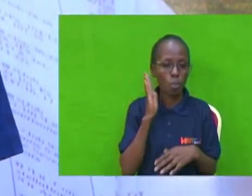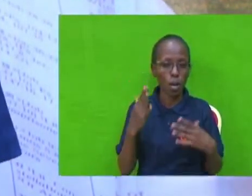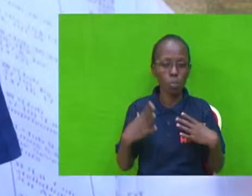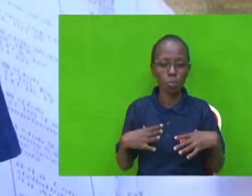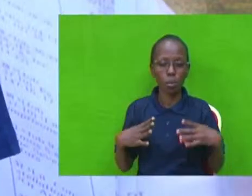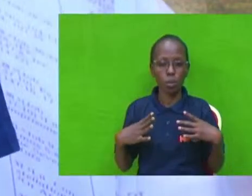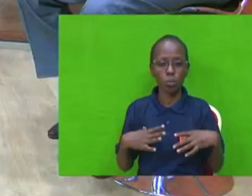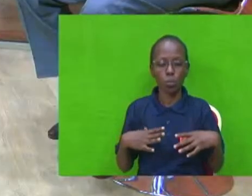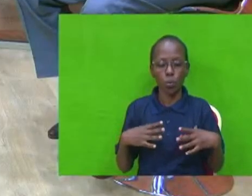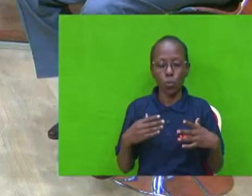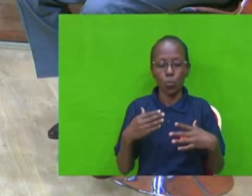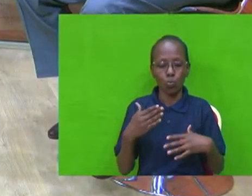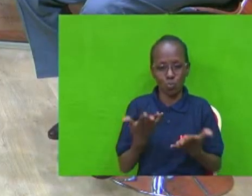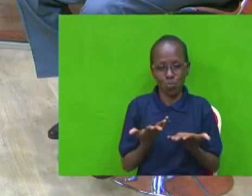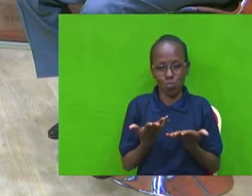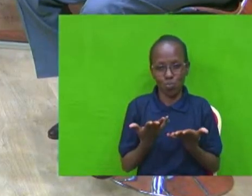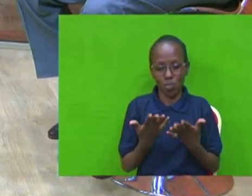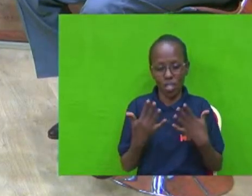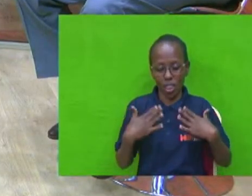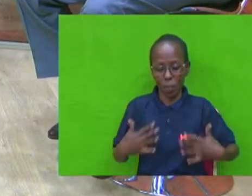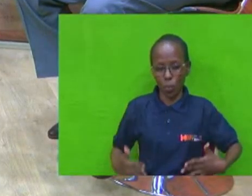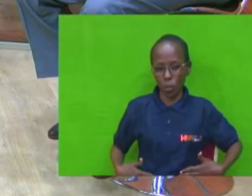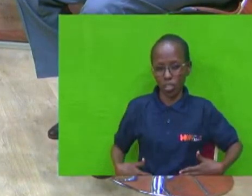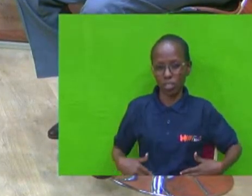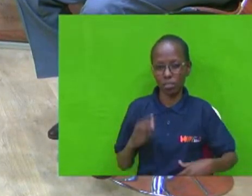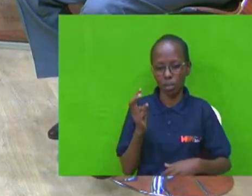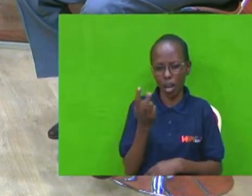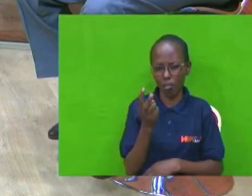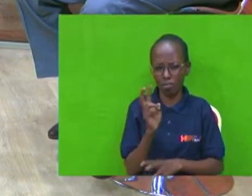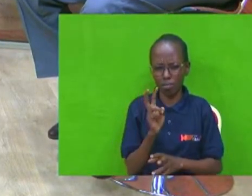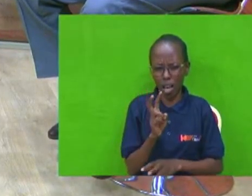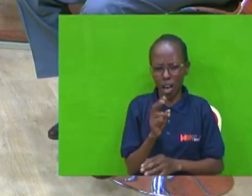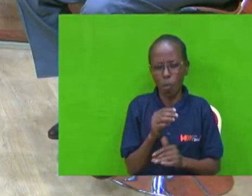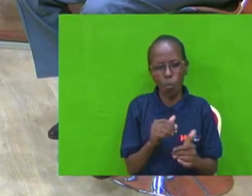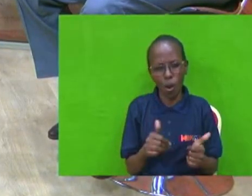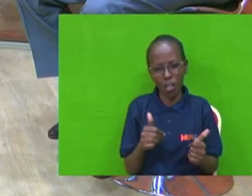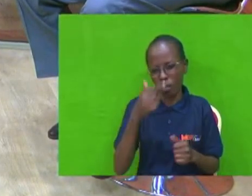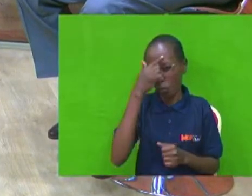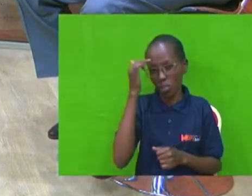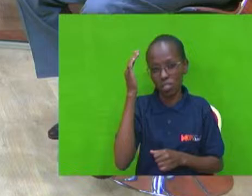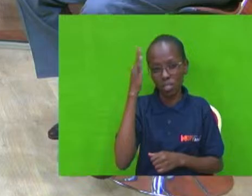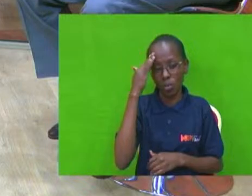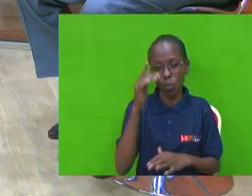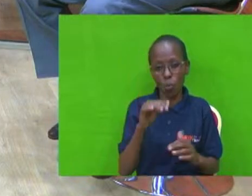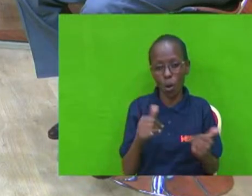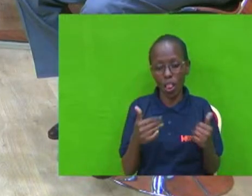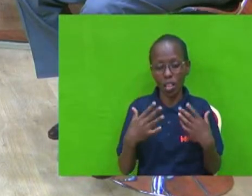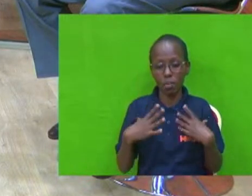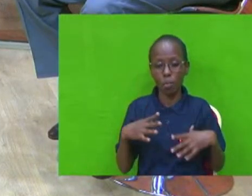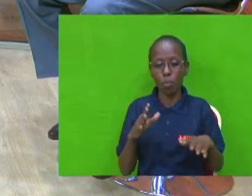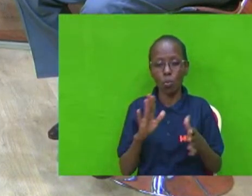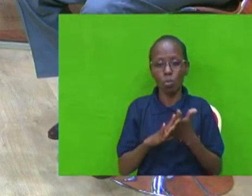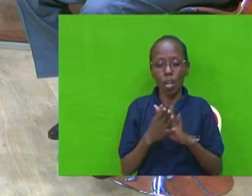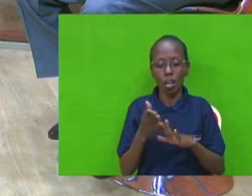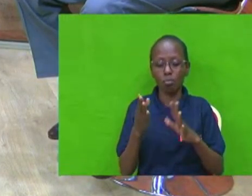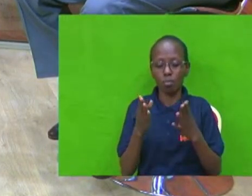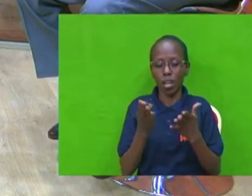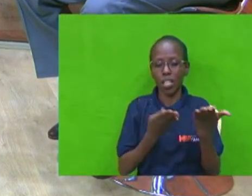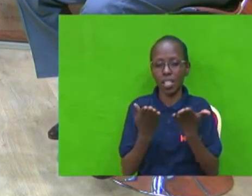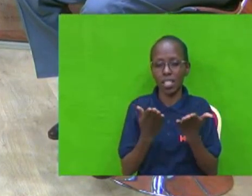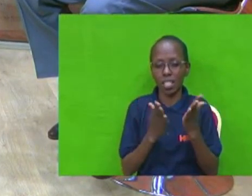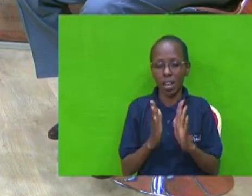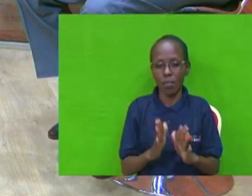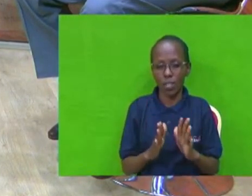jinsi ya mwili. Hii pointi kwa jinsi ya mwili nimeangalia kwa makini. Paulo alikuwa anaandika kwa maana alijua kuna watu walikuwa watumwa kule Babeli lakini